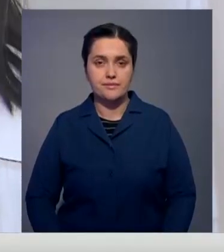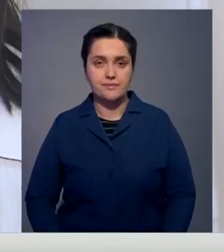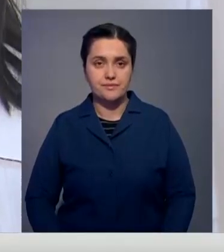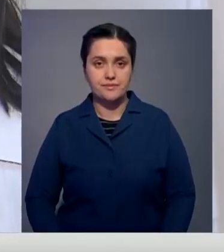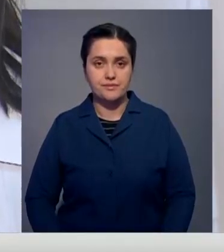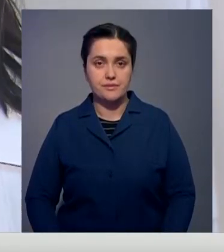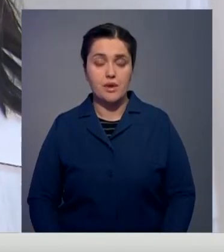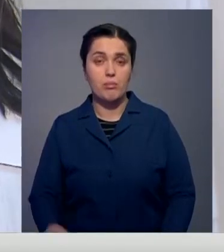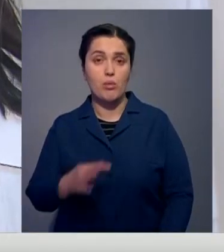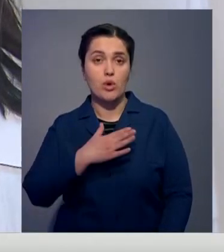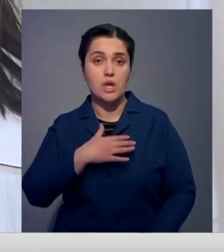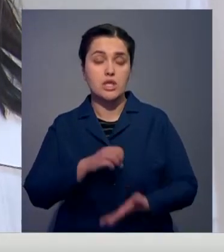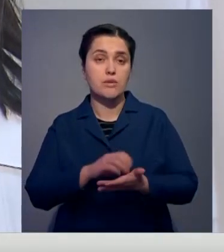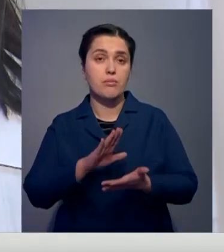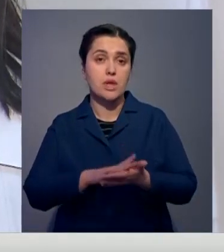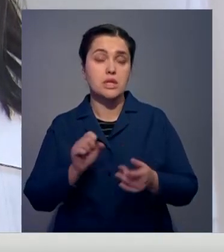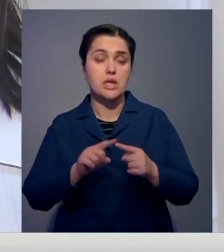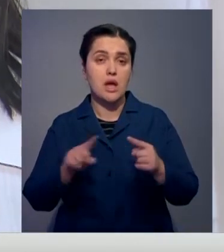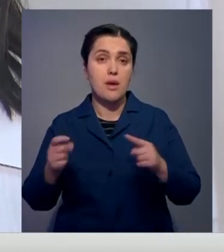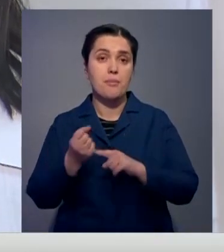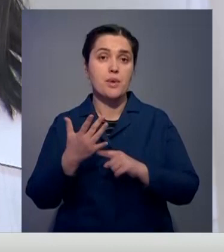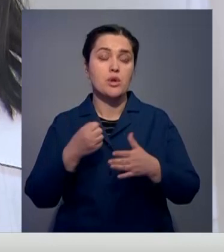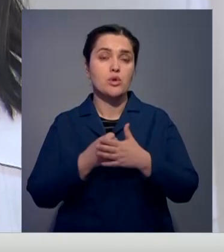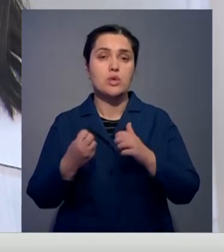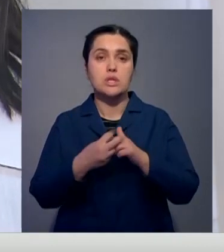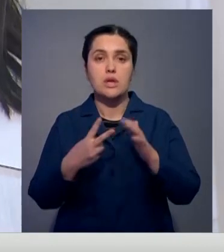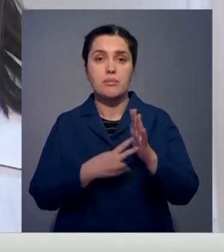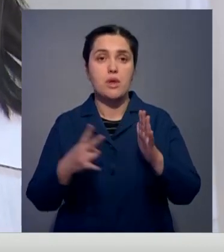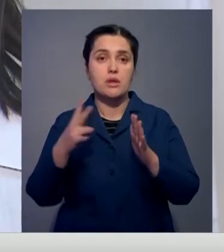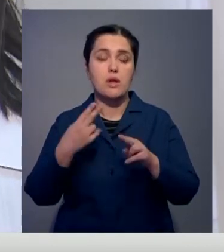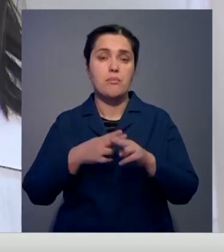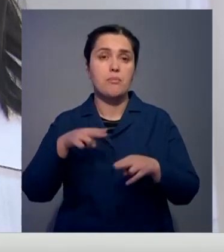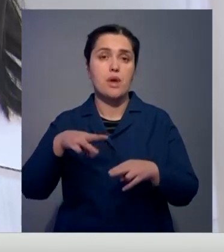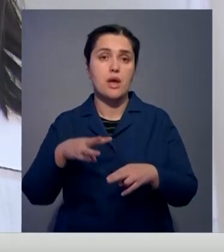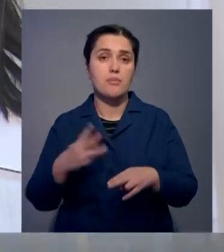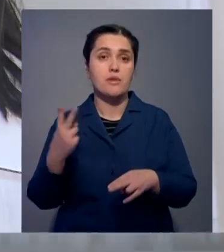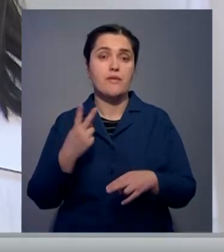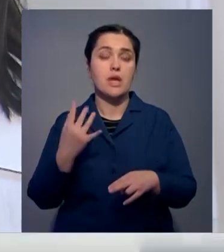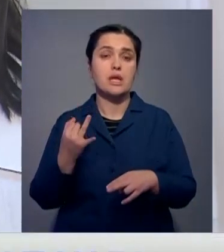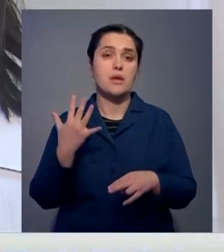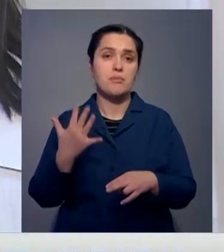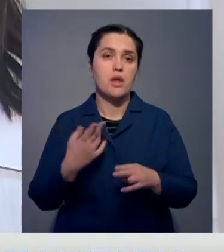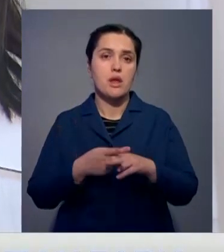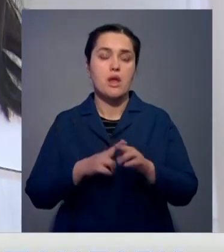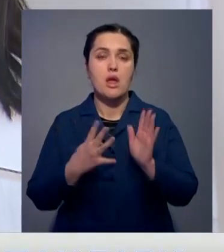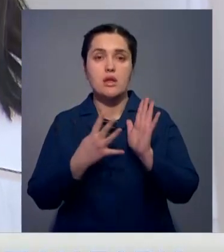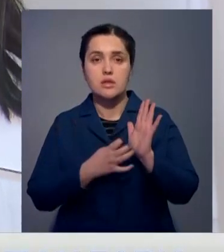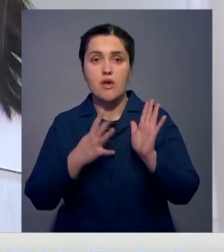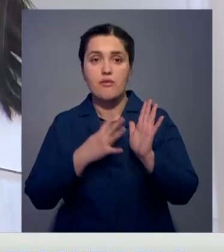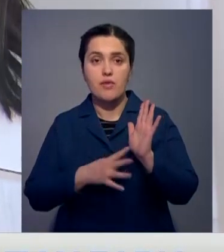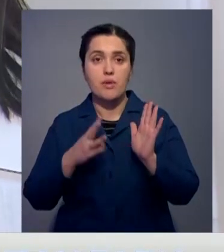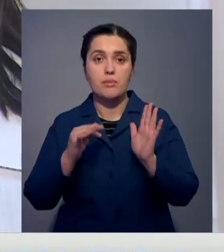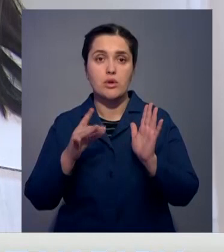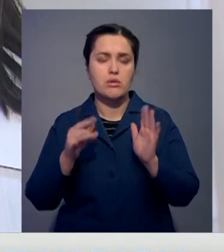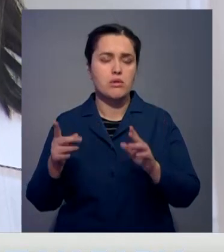По нашим данным, за период с 15 по 17 ноября содержание частиц ПМ2,5 в воздухе около 990 микрограммов.